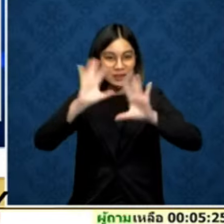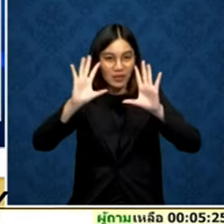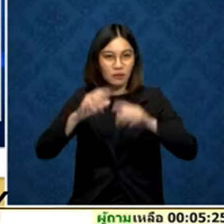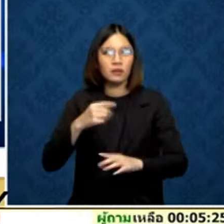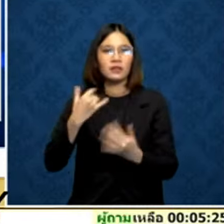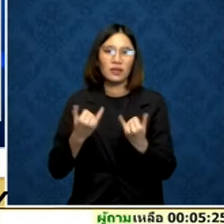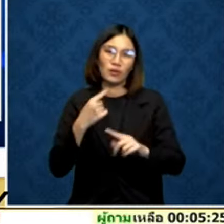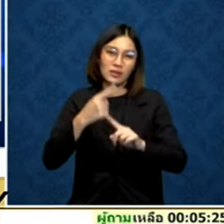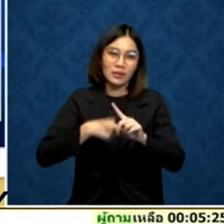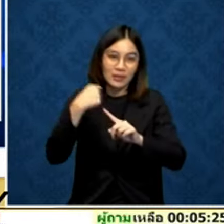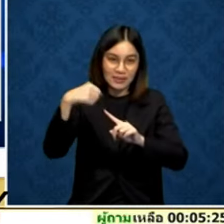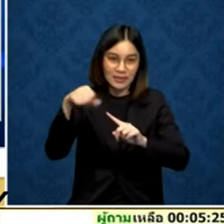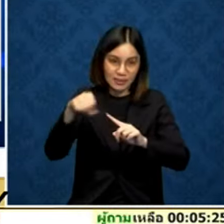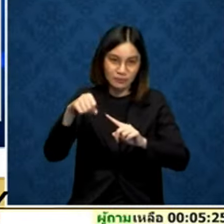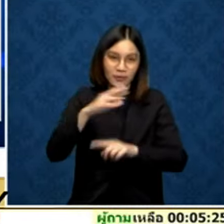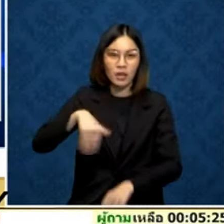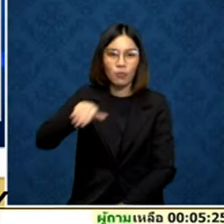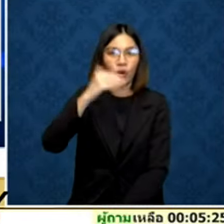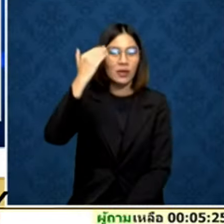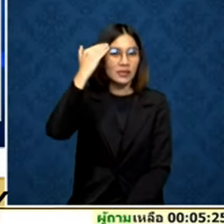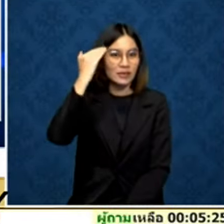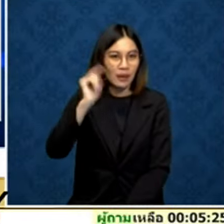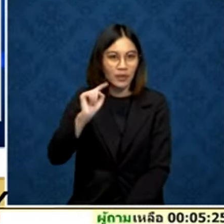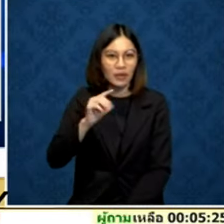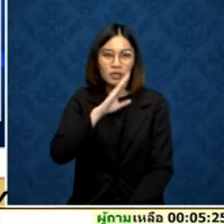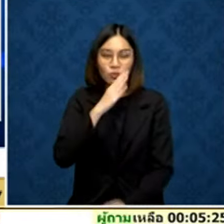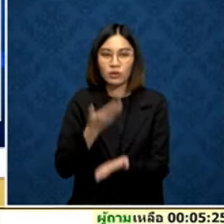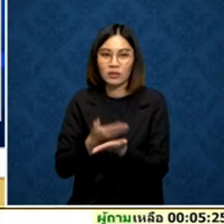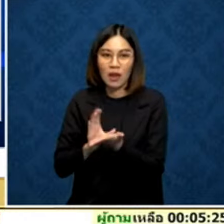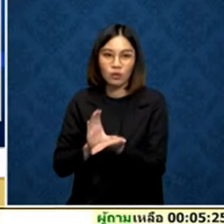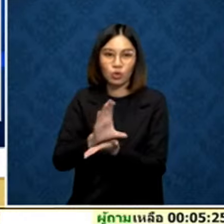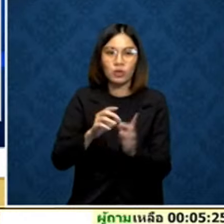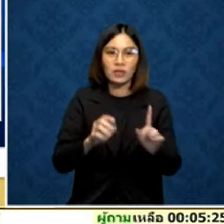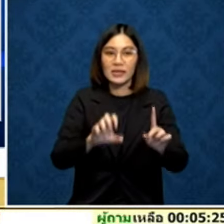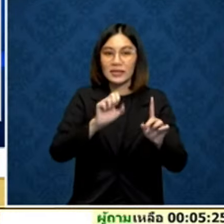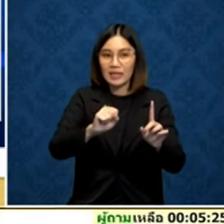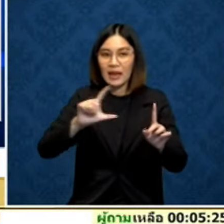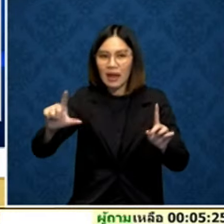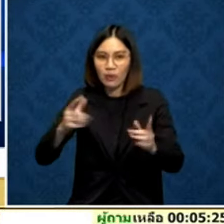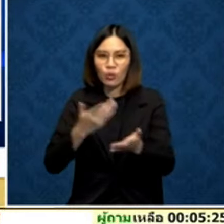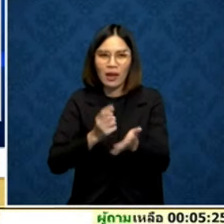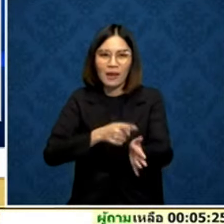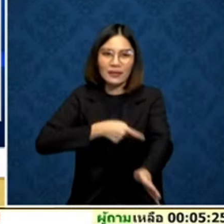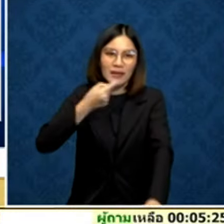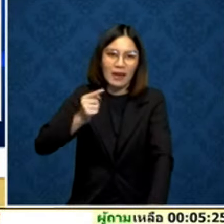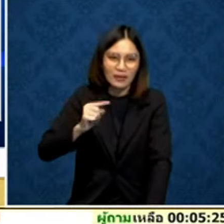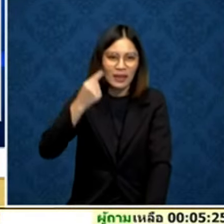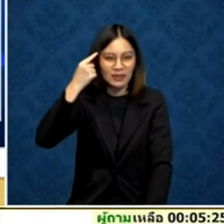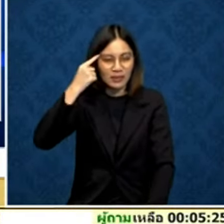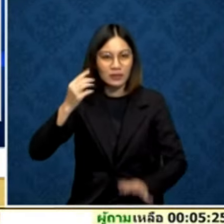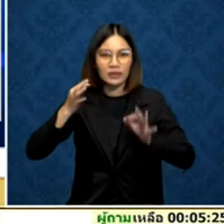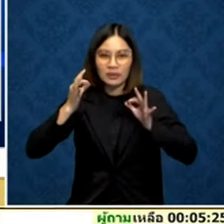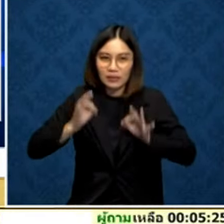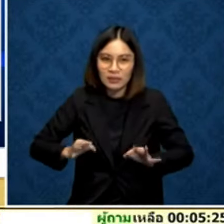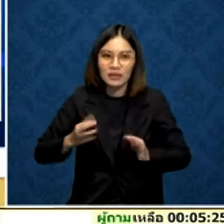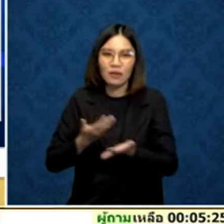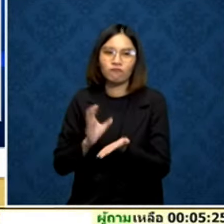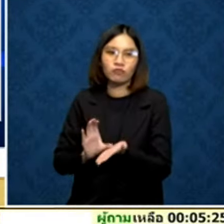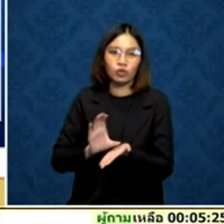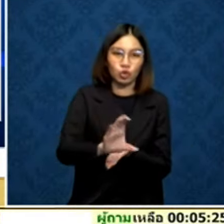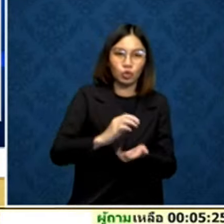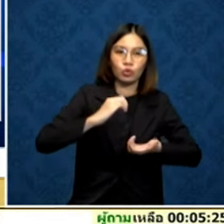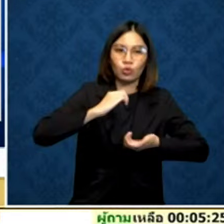ท่านั้นเองนะครับพวกท่านก็คงทราบดีอยู่ว่าถ้าเกิดการจะลงทุนเป็นแสนล้านเนี่ยต้องใช้เวลานานเท่าไหร่กว่าเขาจะตัดสินใจเข้ามาลงทุ